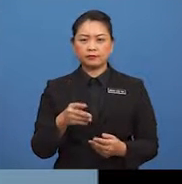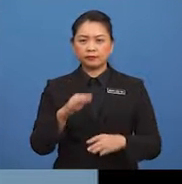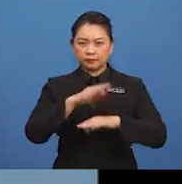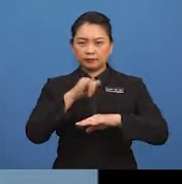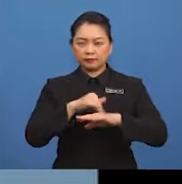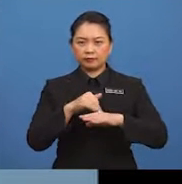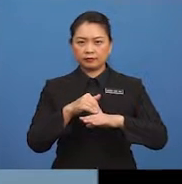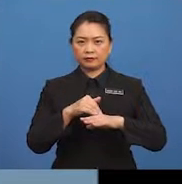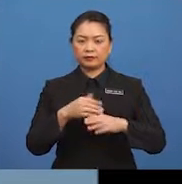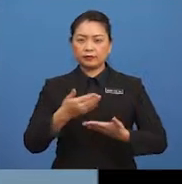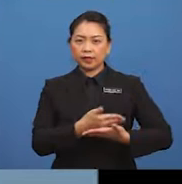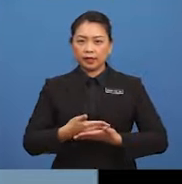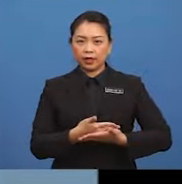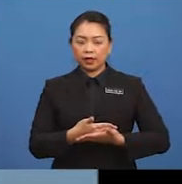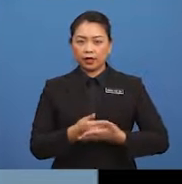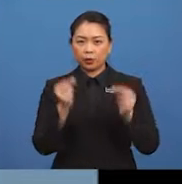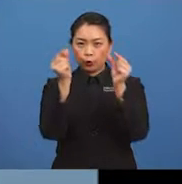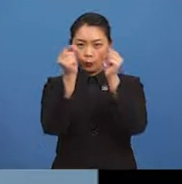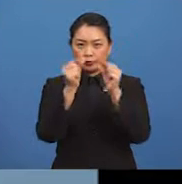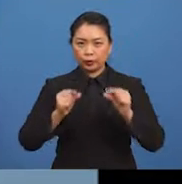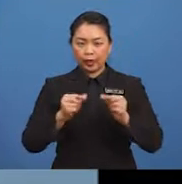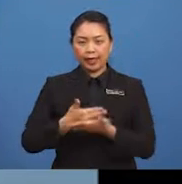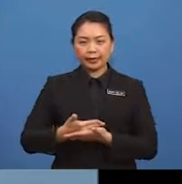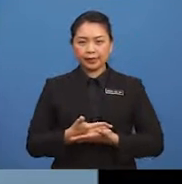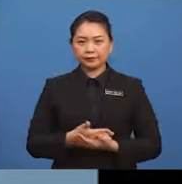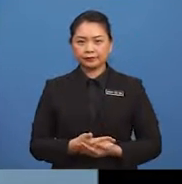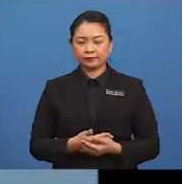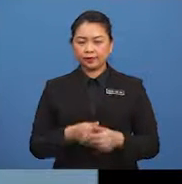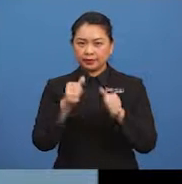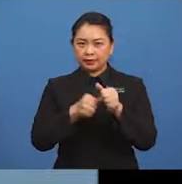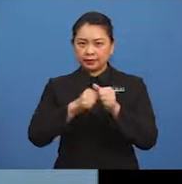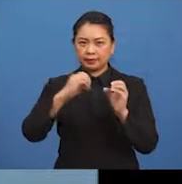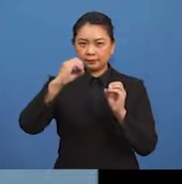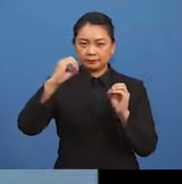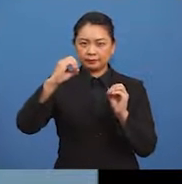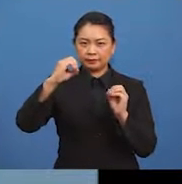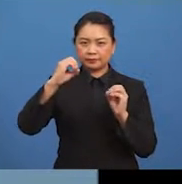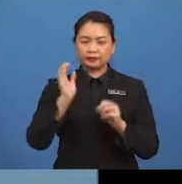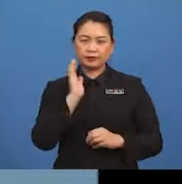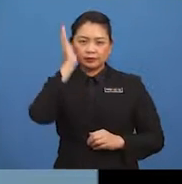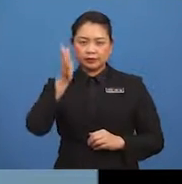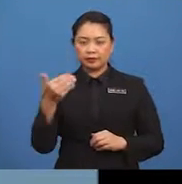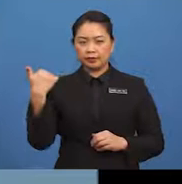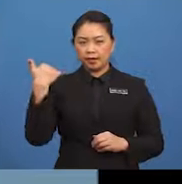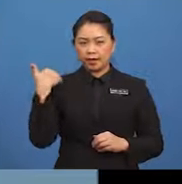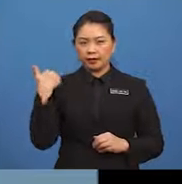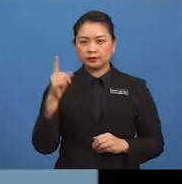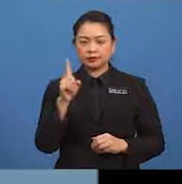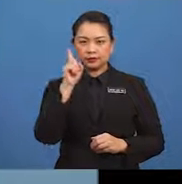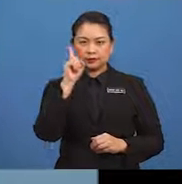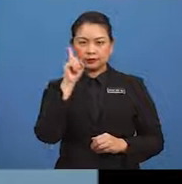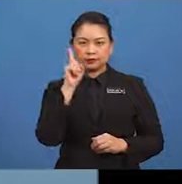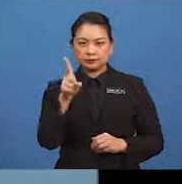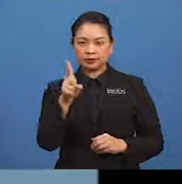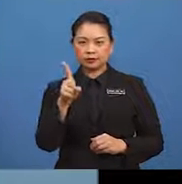kromosom anak. Kini, setiap kutub sel akan mempunyai satu set